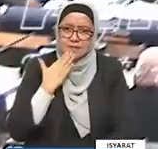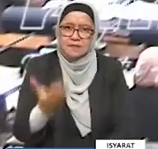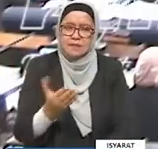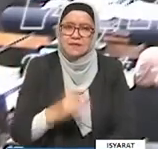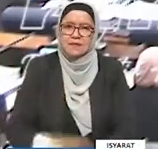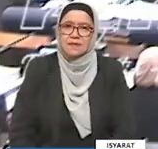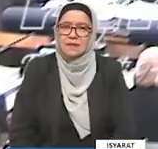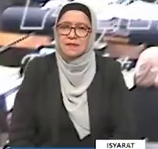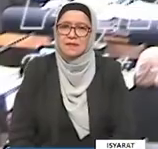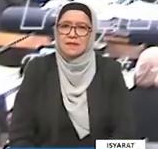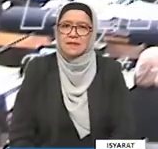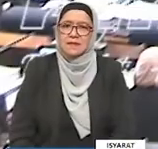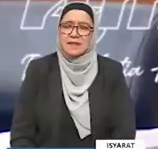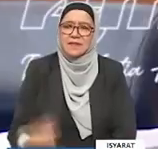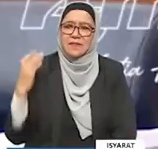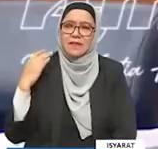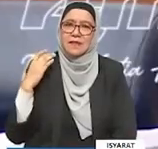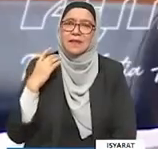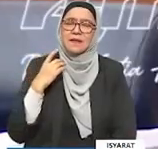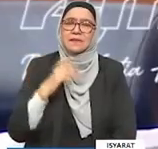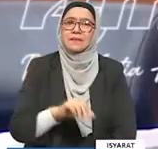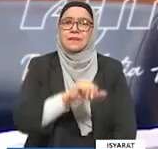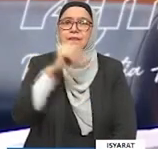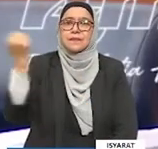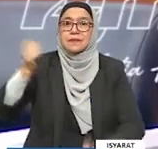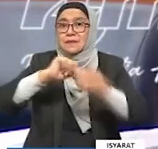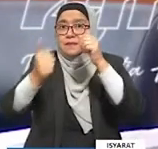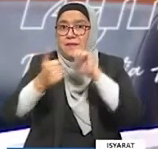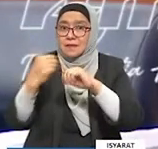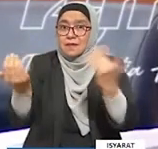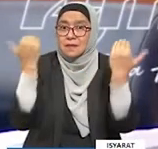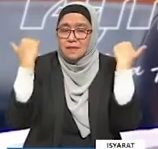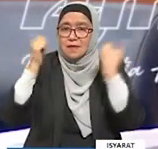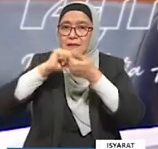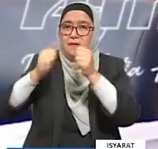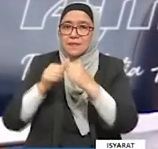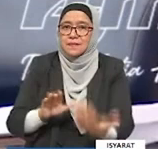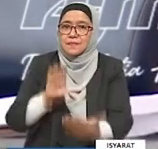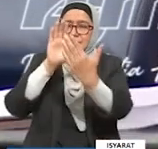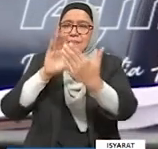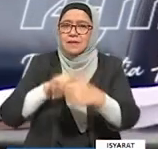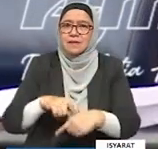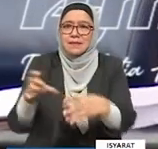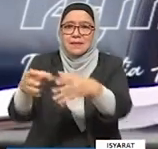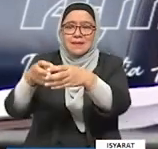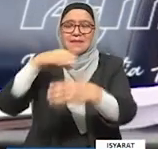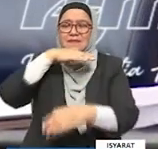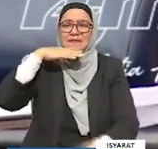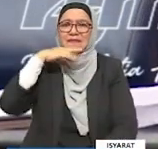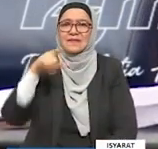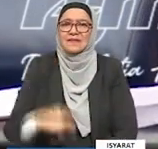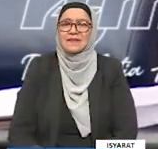Selain daripada masalah pengangguran, masalah yang dihadapi oleh anak-anak muda kita pada hari ini ialah